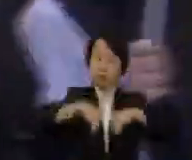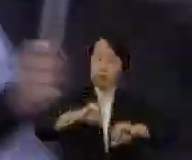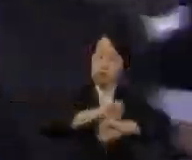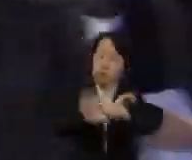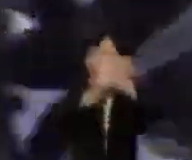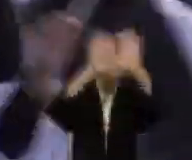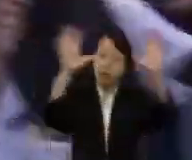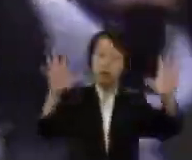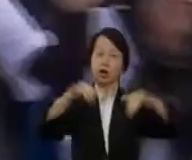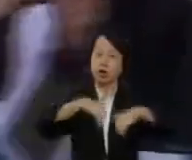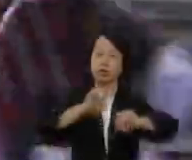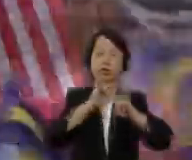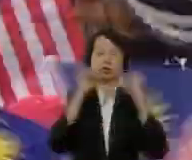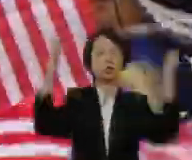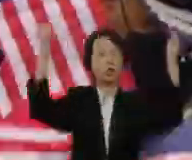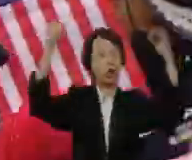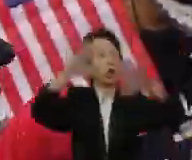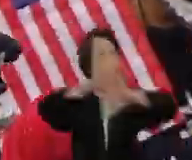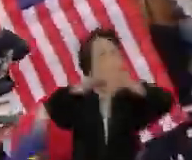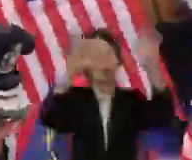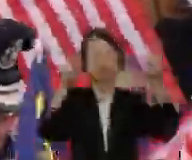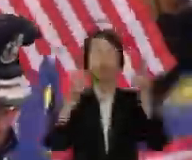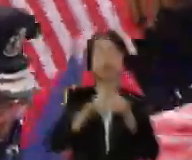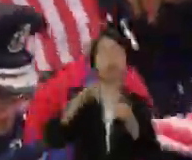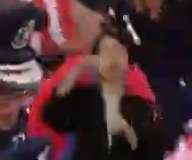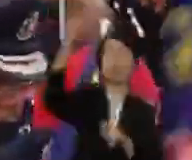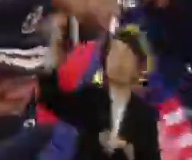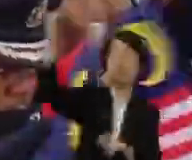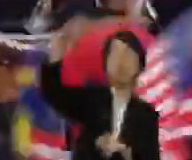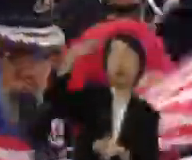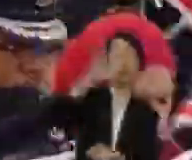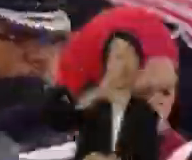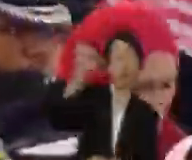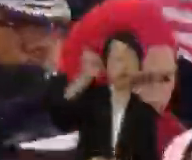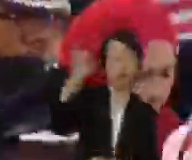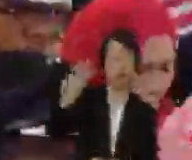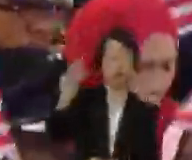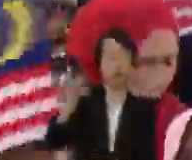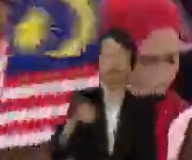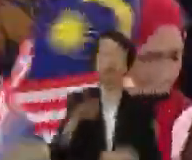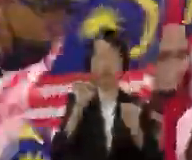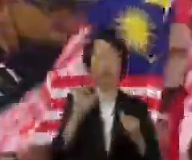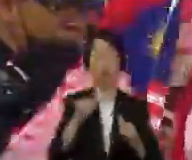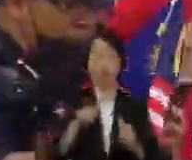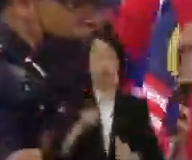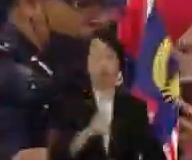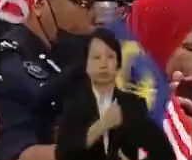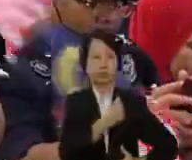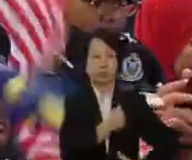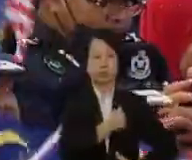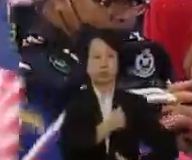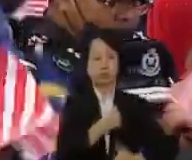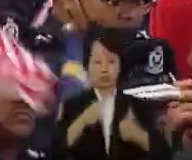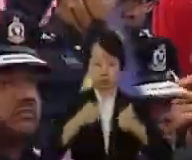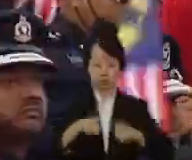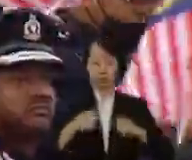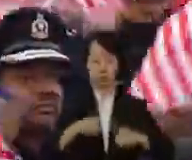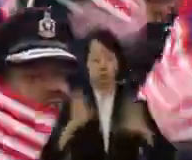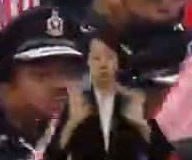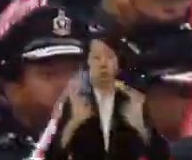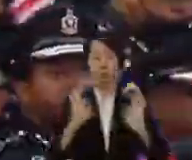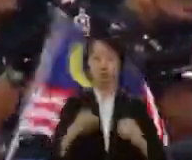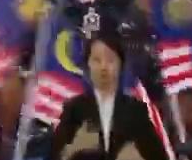cerah, terus terang seperti matahari ini juga. Ya, anggota beruniform juga segak berpakaian